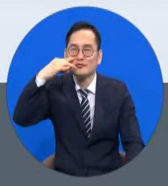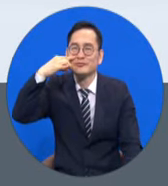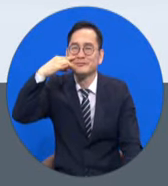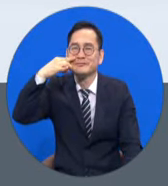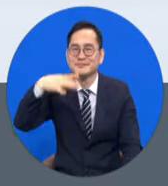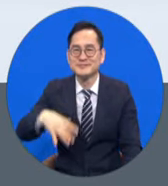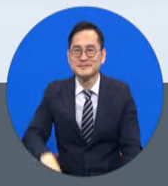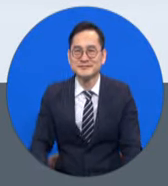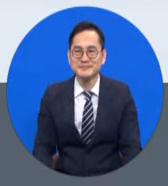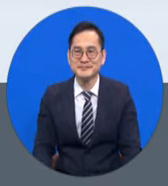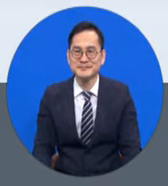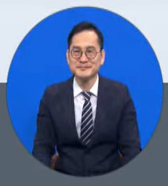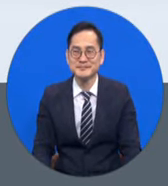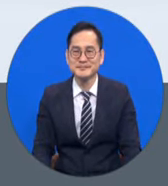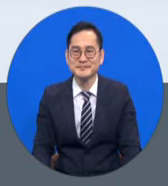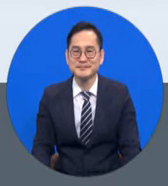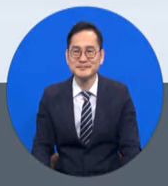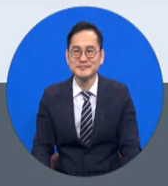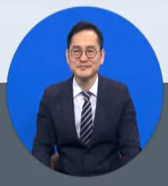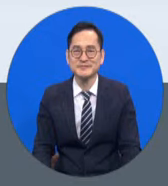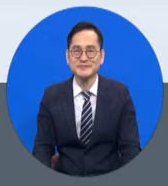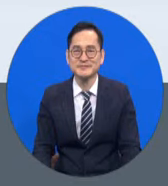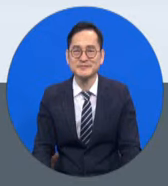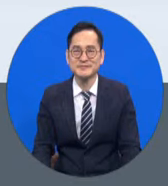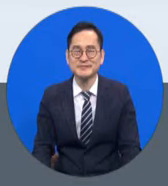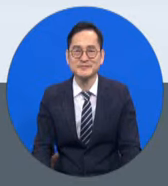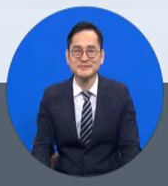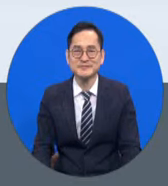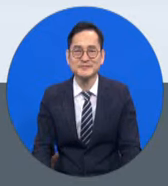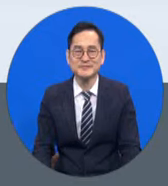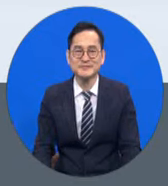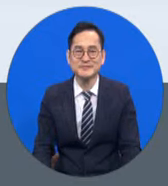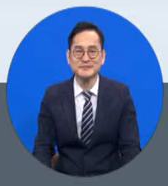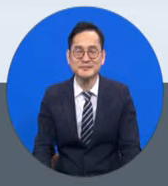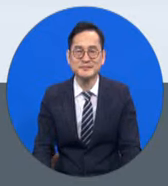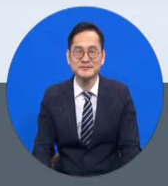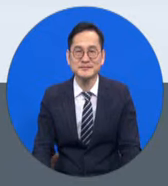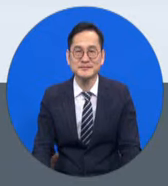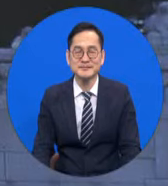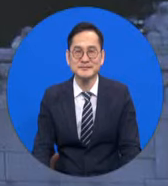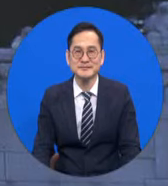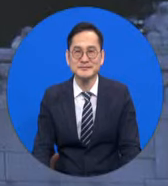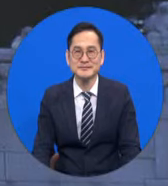내에 접전 양상인데 광진 전문가가 스튜디오에 나와 계세요.